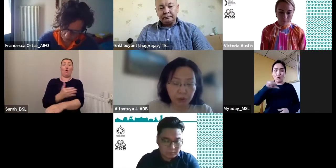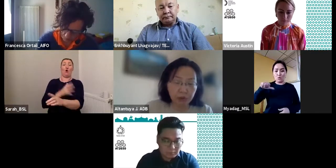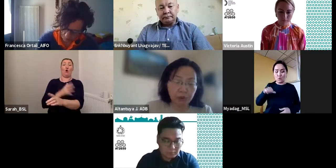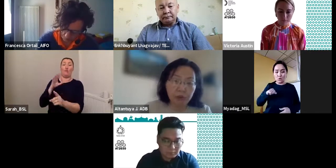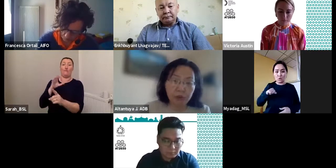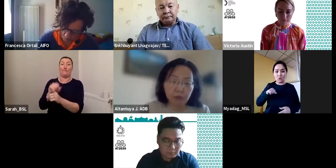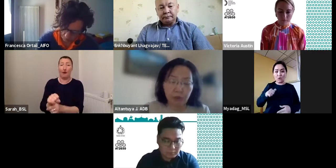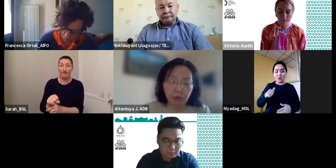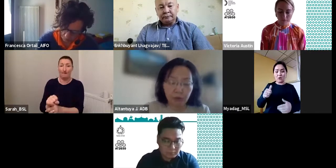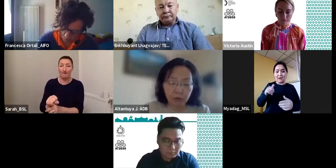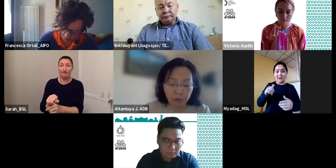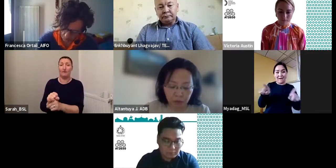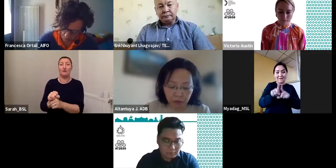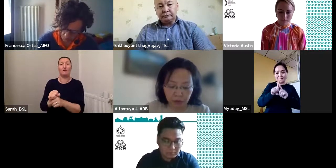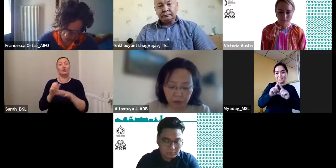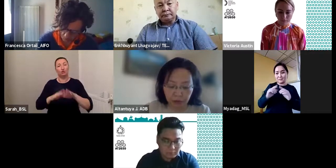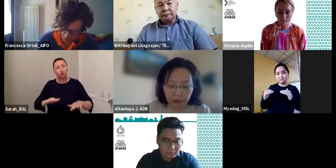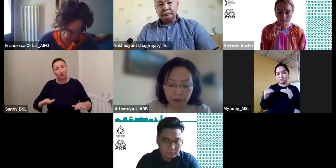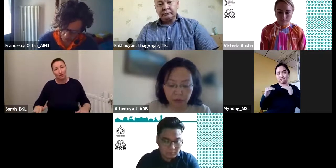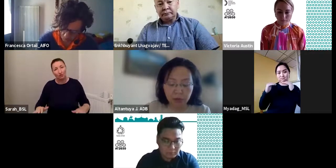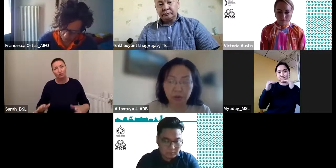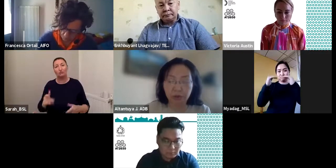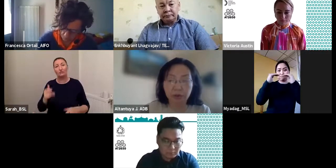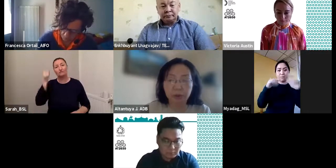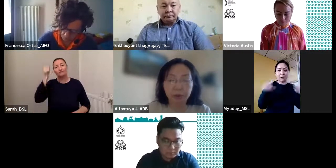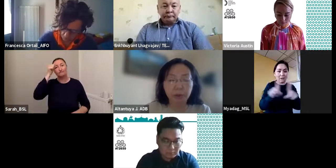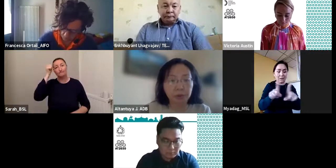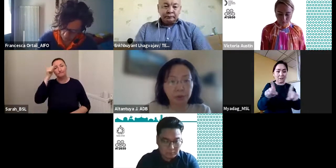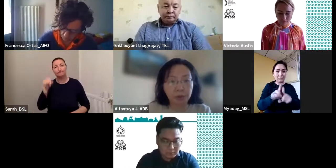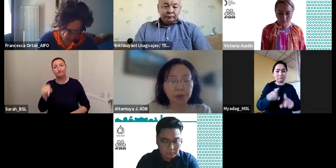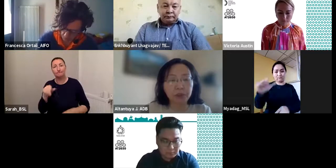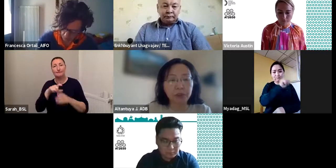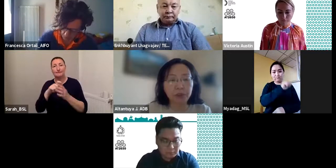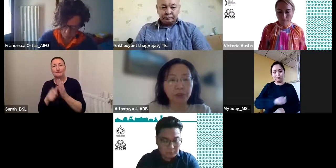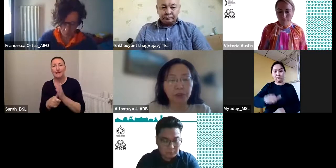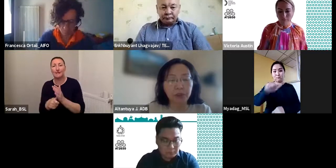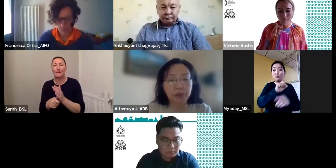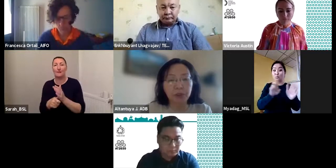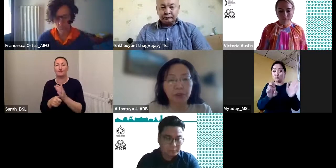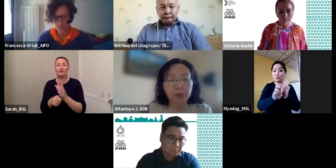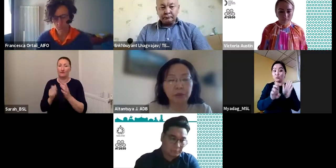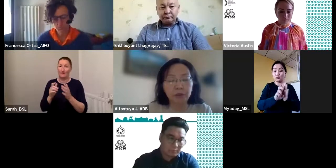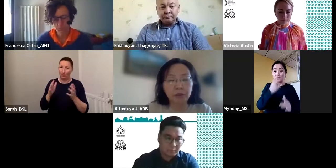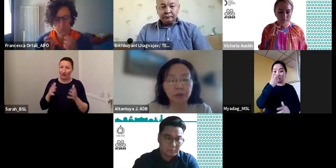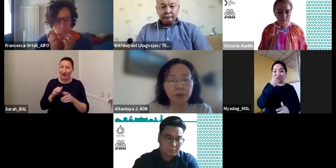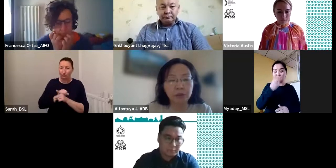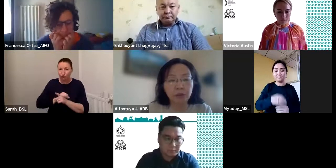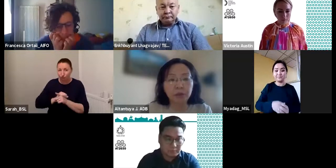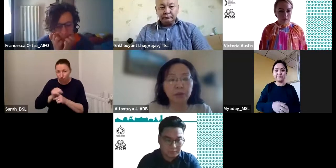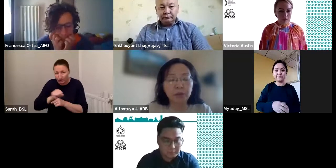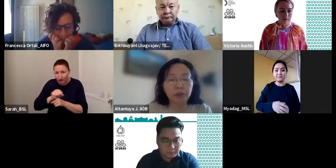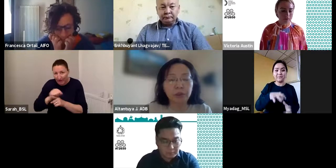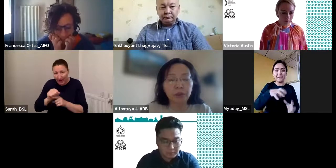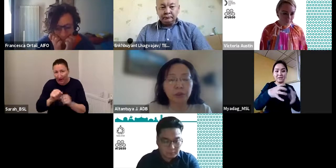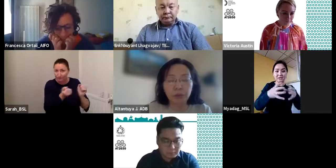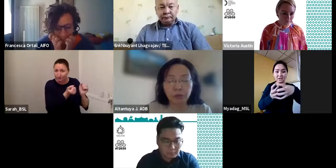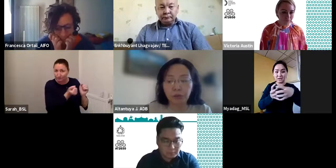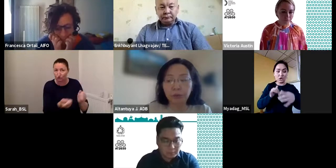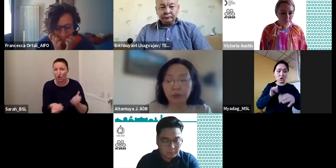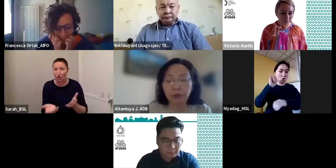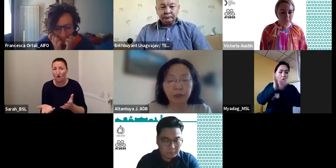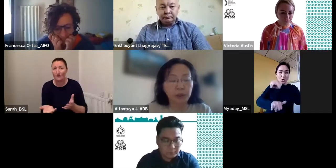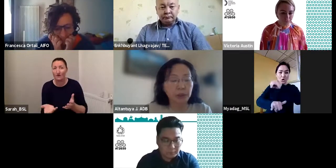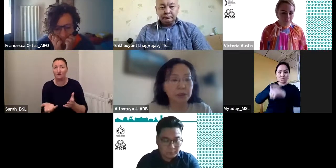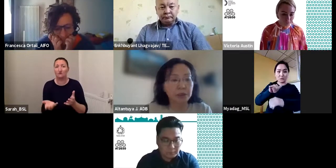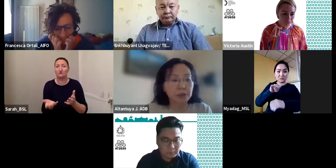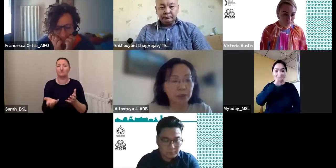бусад хүмүүстэй зэрэгцэж амьдралд оролцох боломжийг нь бол нэгдэж үзнэ гэж бид бодож байгаа. Тэгэхээр энэ дэлхийн улс орнуудад хэрэгжилж байгаа